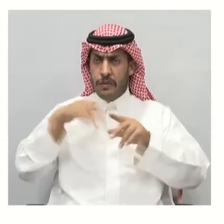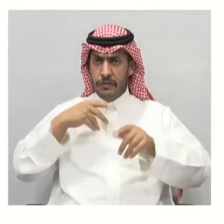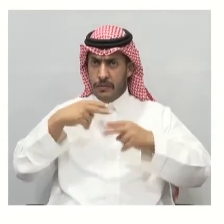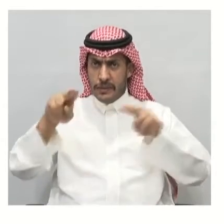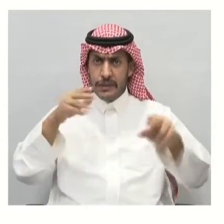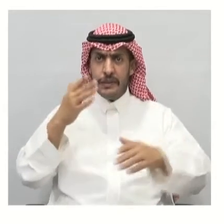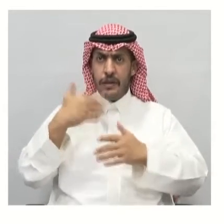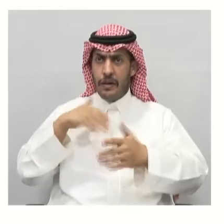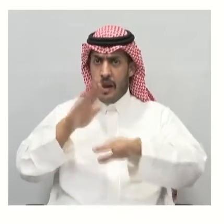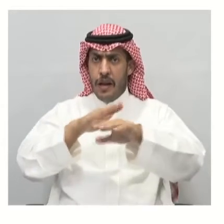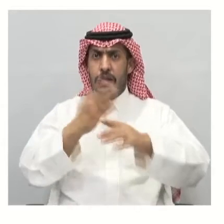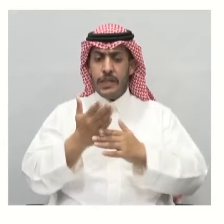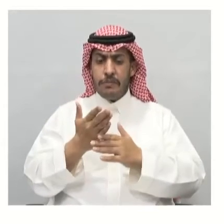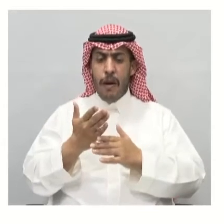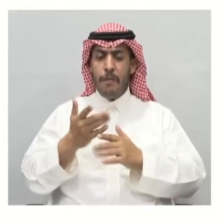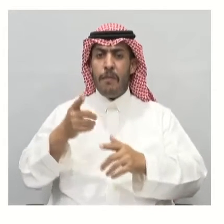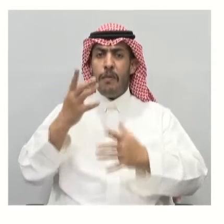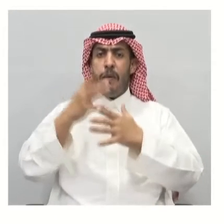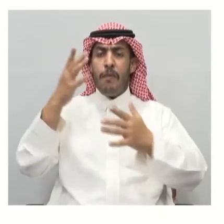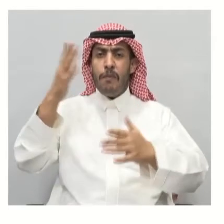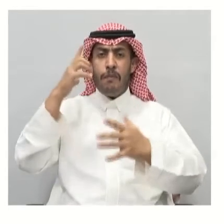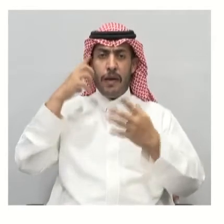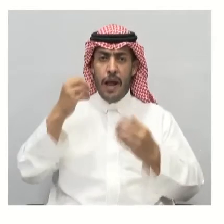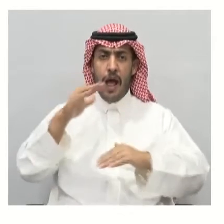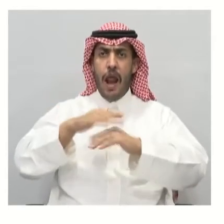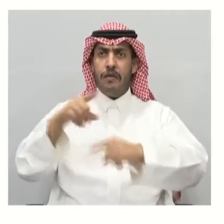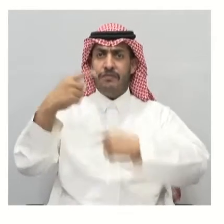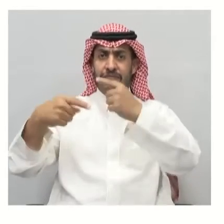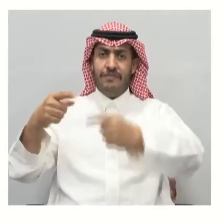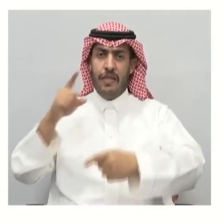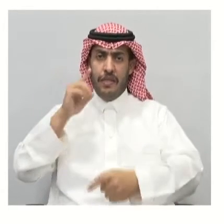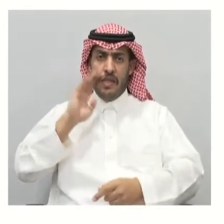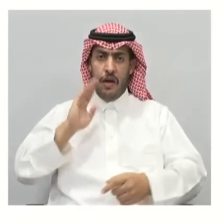لاتمم مكارم الاخلاق